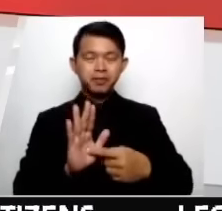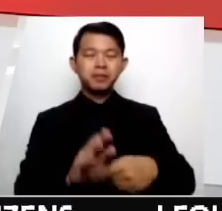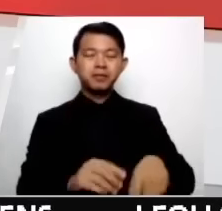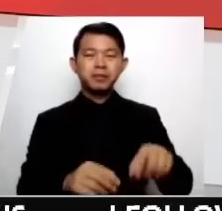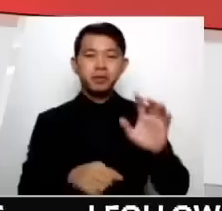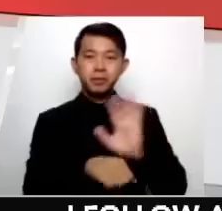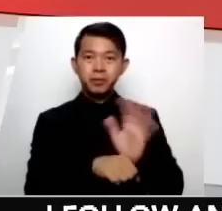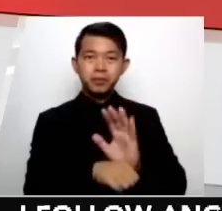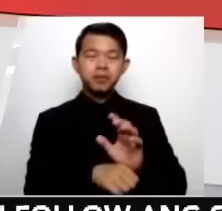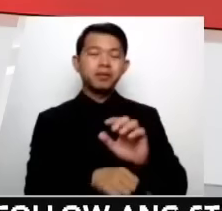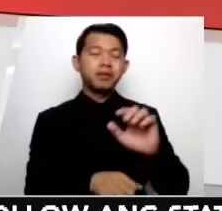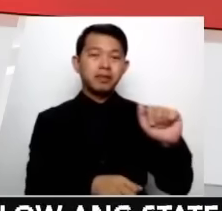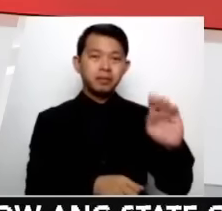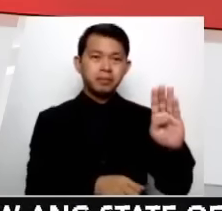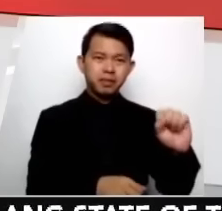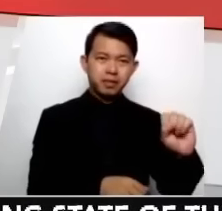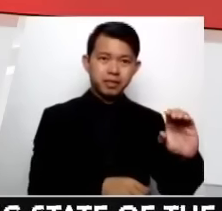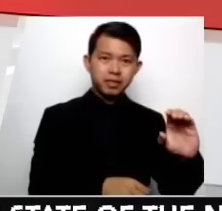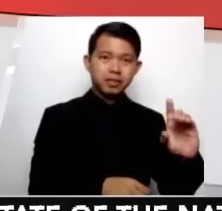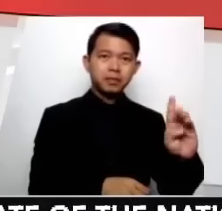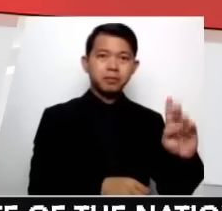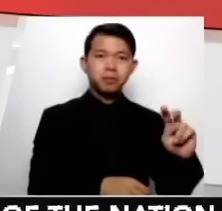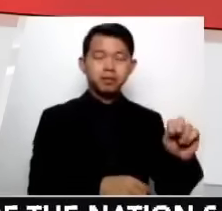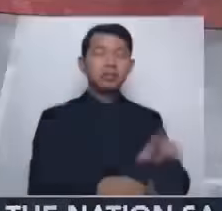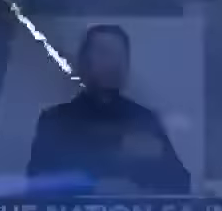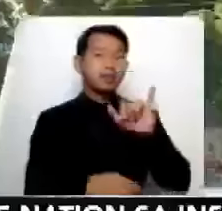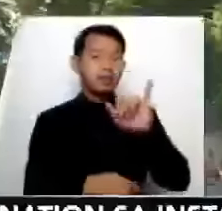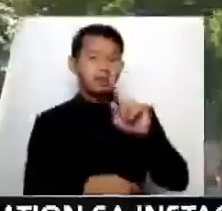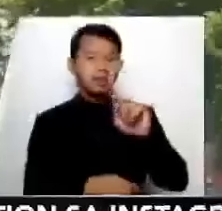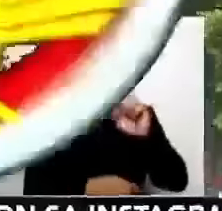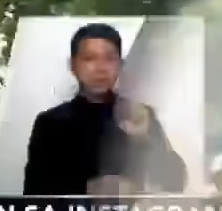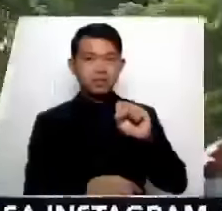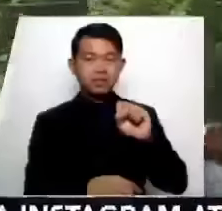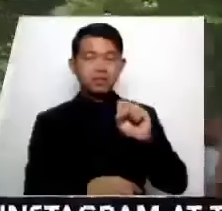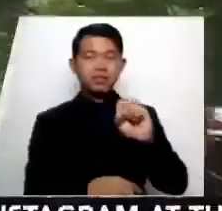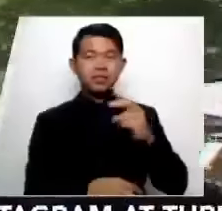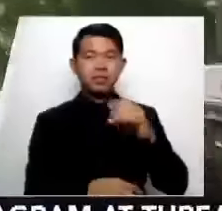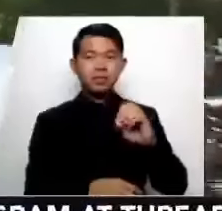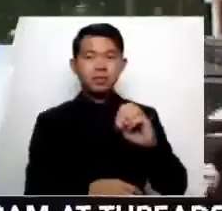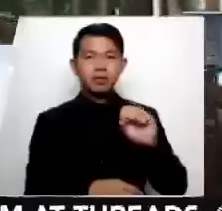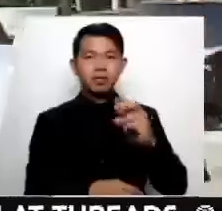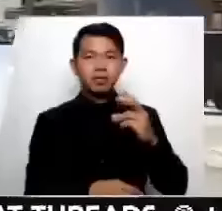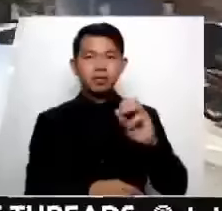ABS-CBN na It's Showtime. May report si Aubrey Carampel.